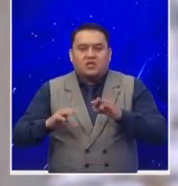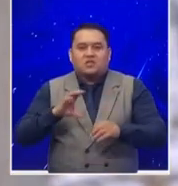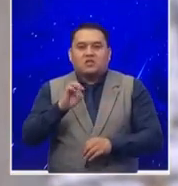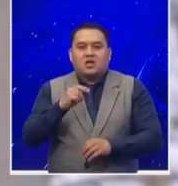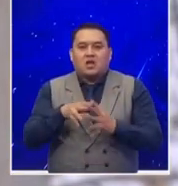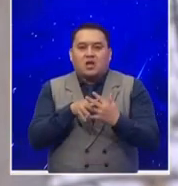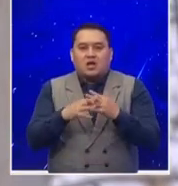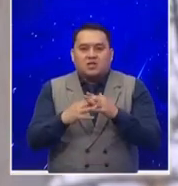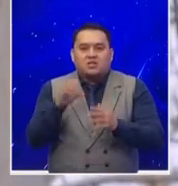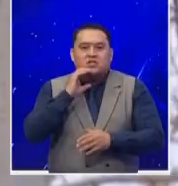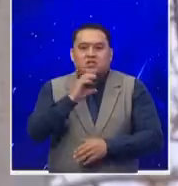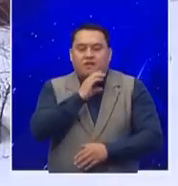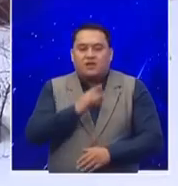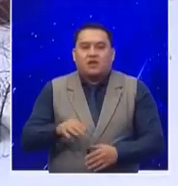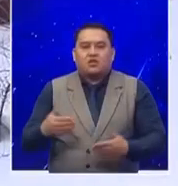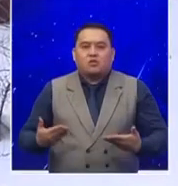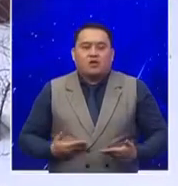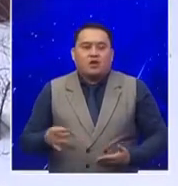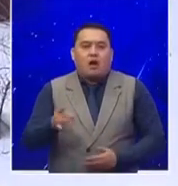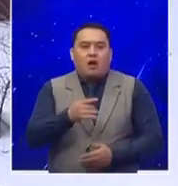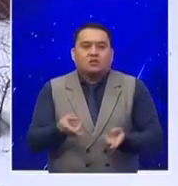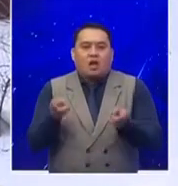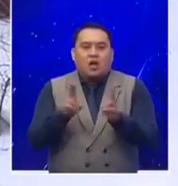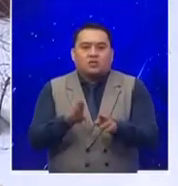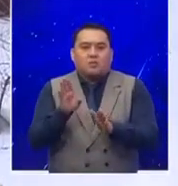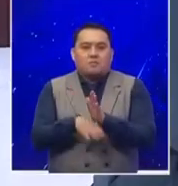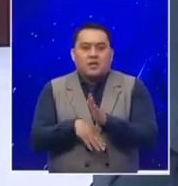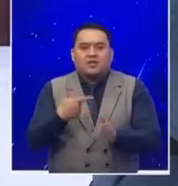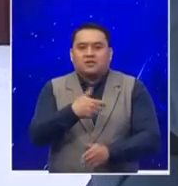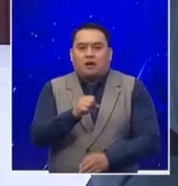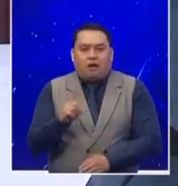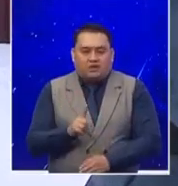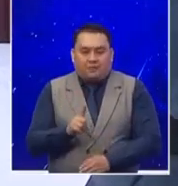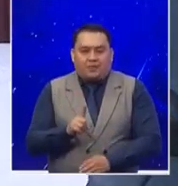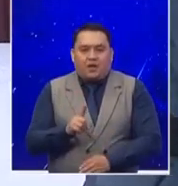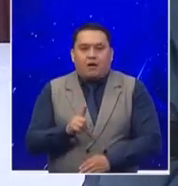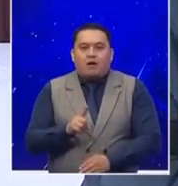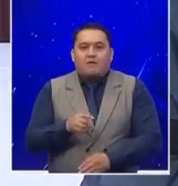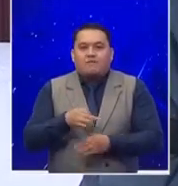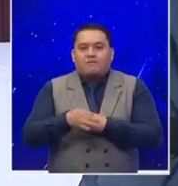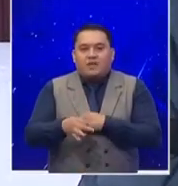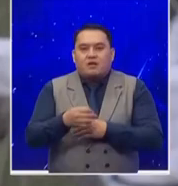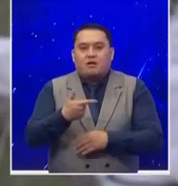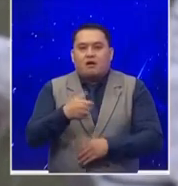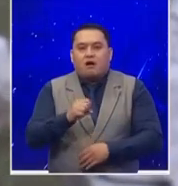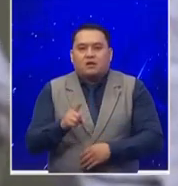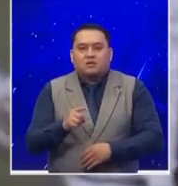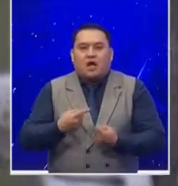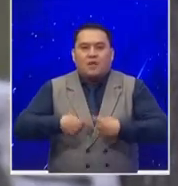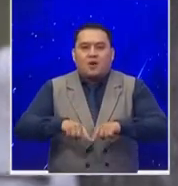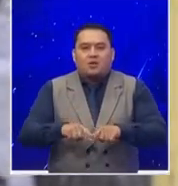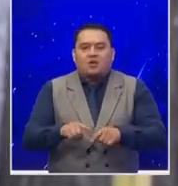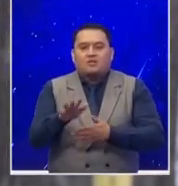Еркын, Нотинай и северо-западного жилого района остались без голубого топлива. Филиал Кастранска-Займак в день поступает